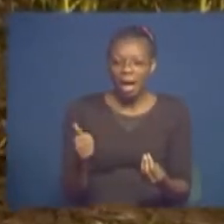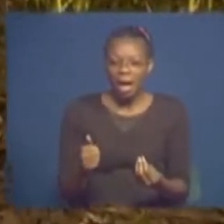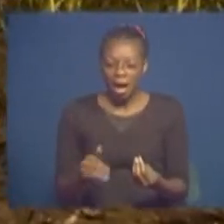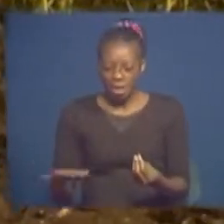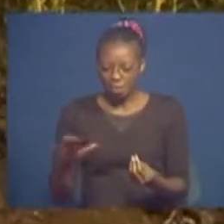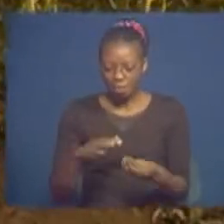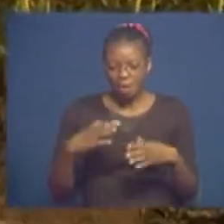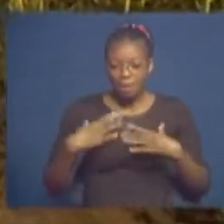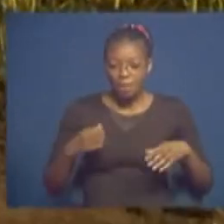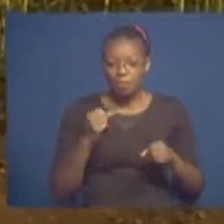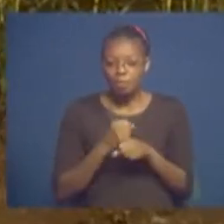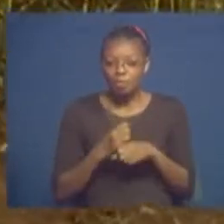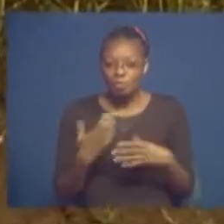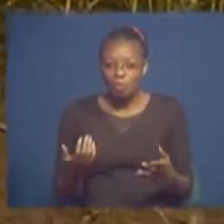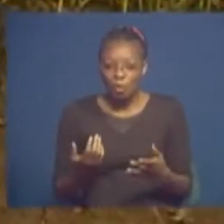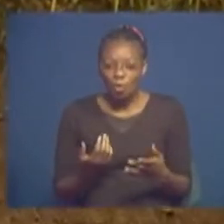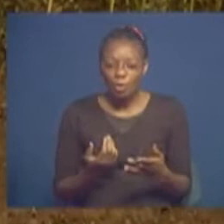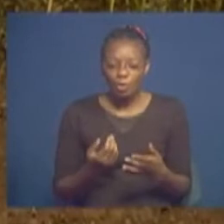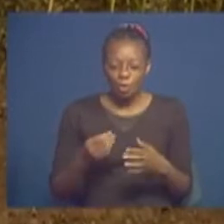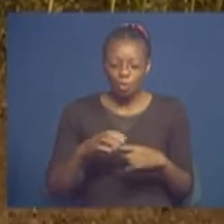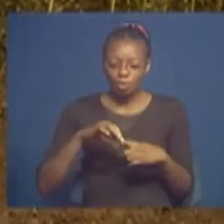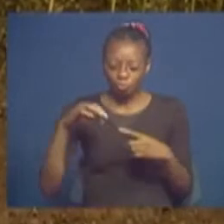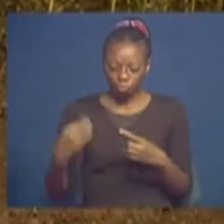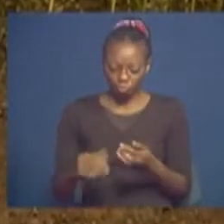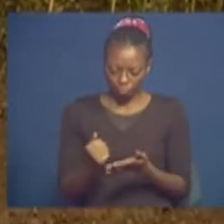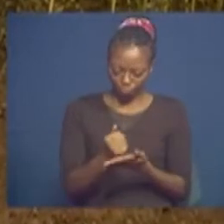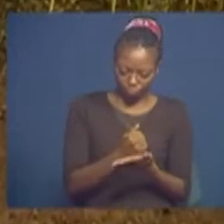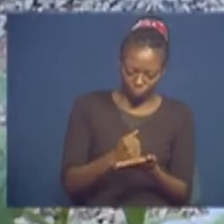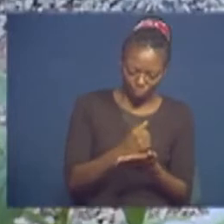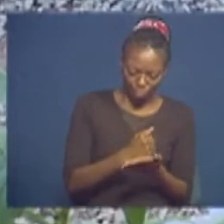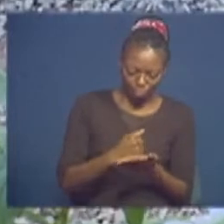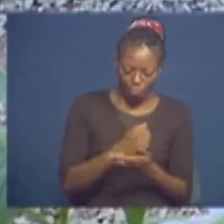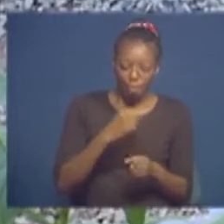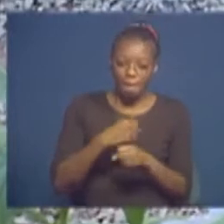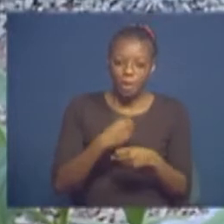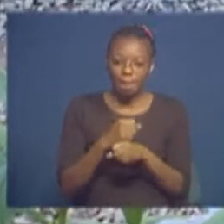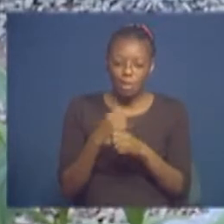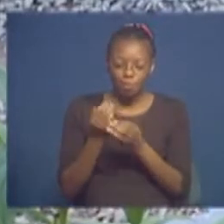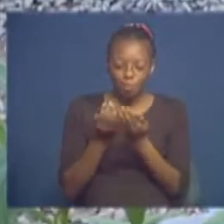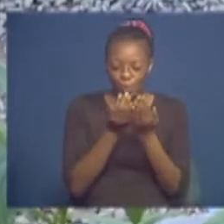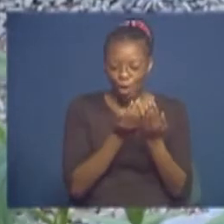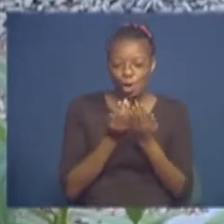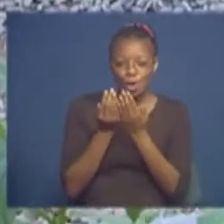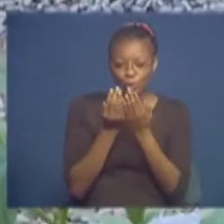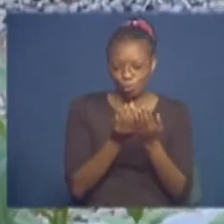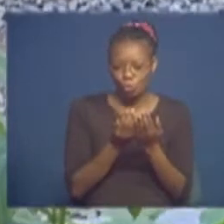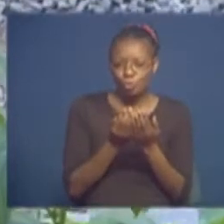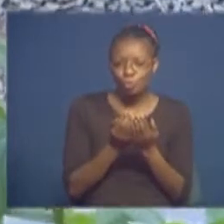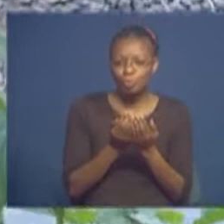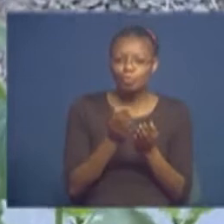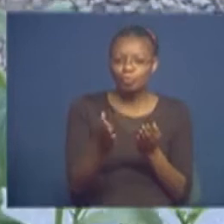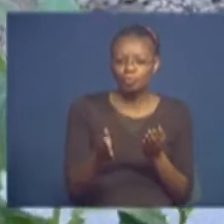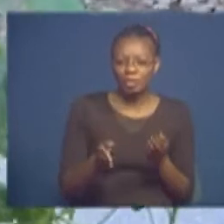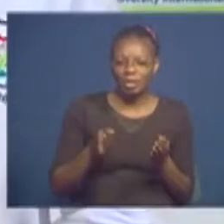supu ili iwe nzito kiasi. Profesa Abukutsa hujitahidi kupitisha ujuzi alionao kwa